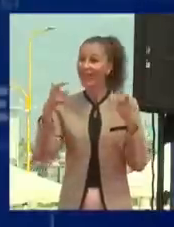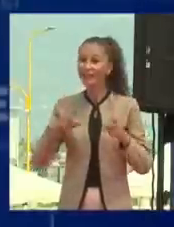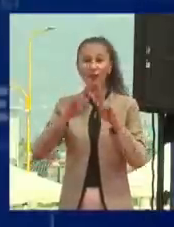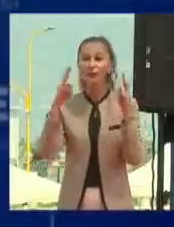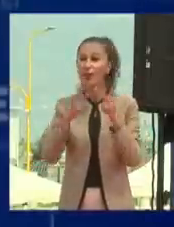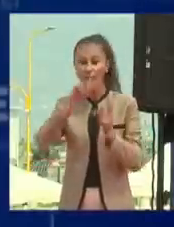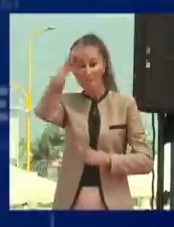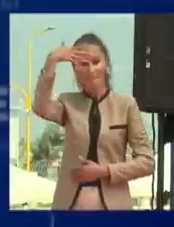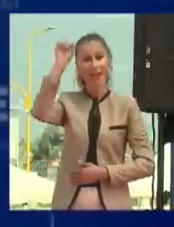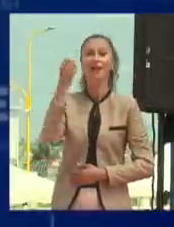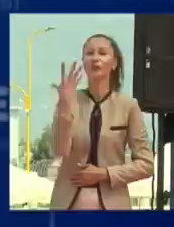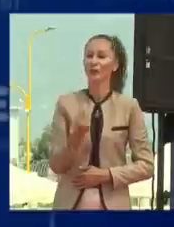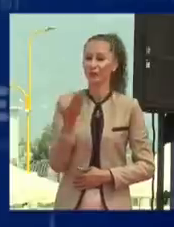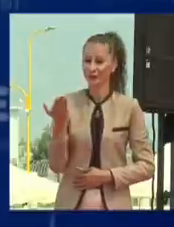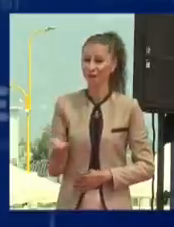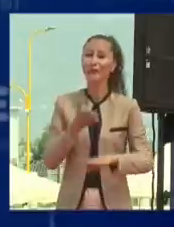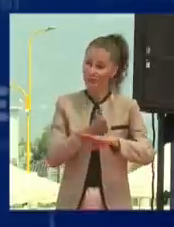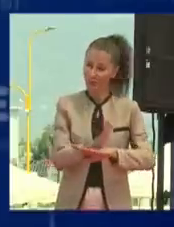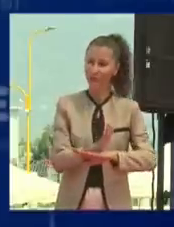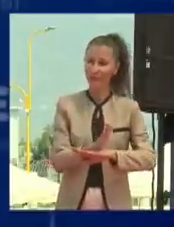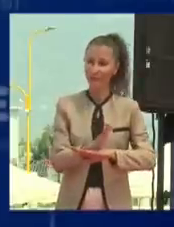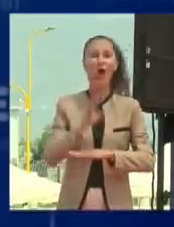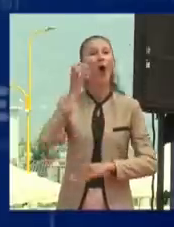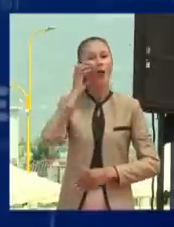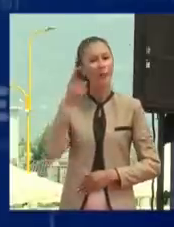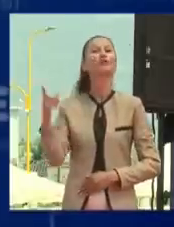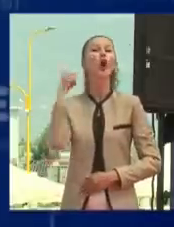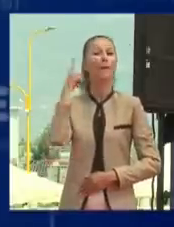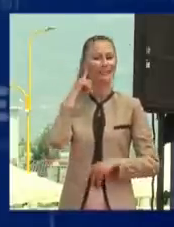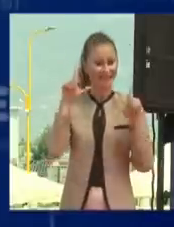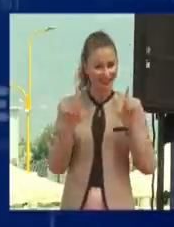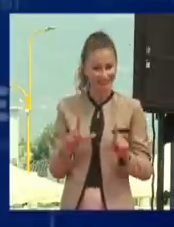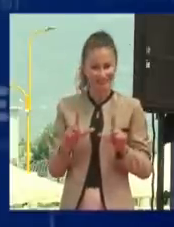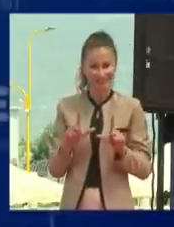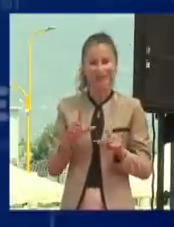dünyanın merkezi haline getirdi. Doğrudur. Ödemiş'i övmesi lazım.